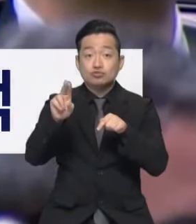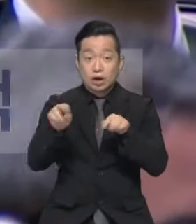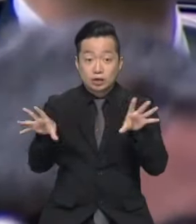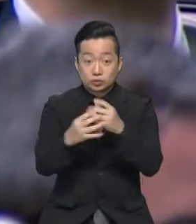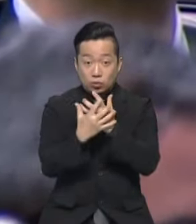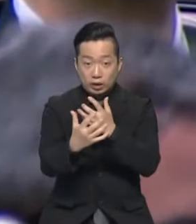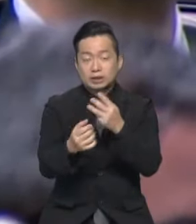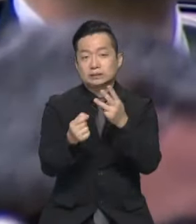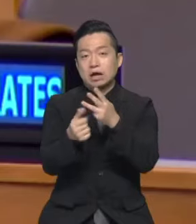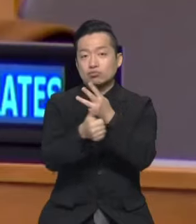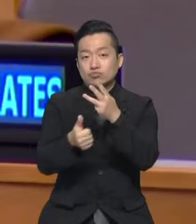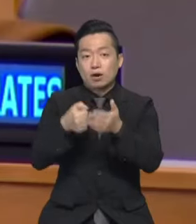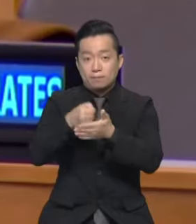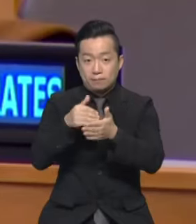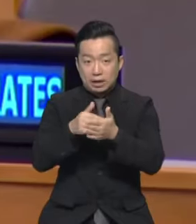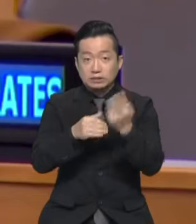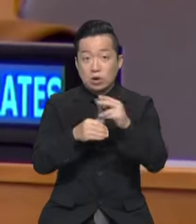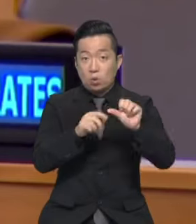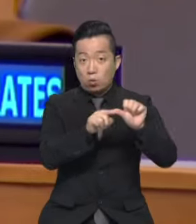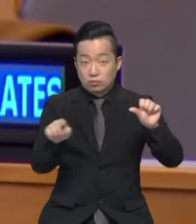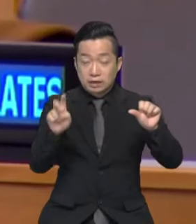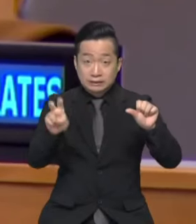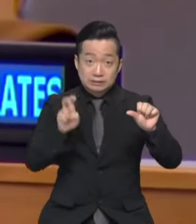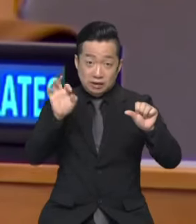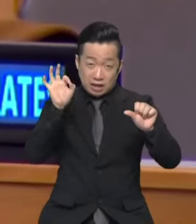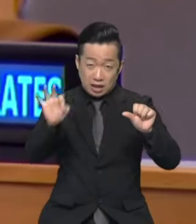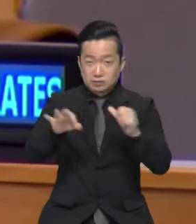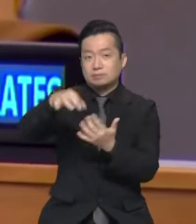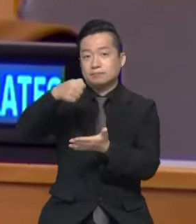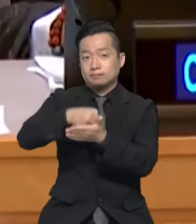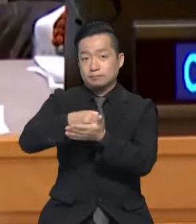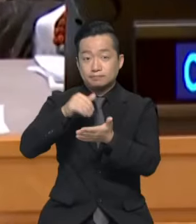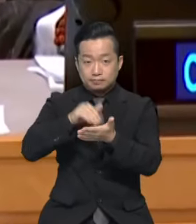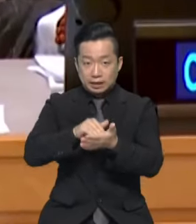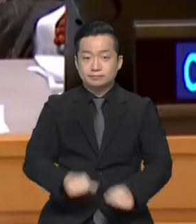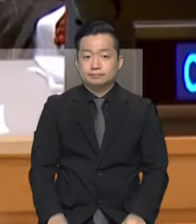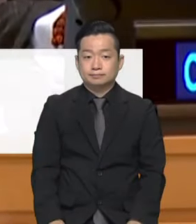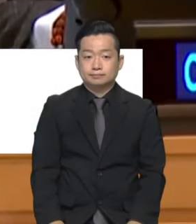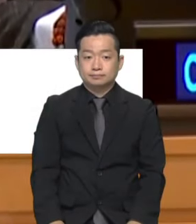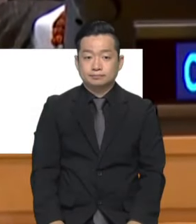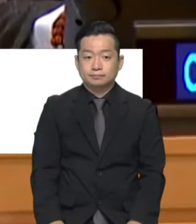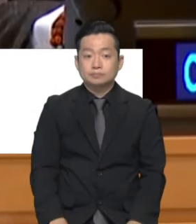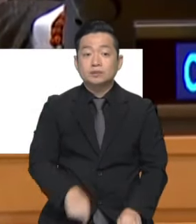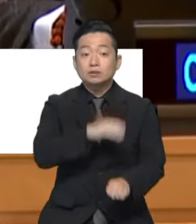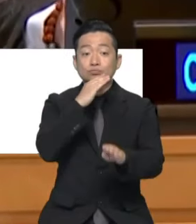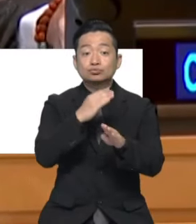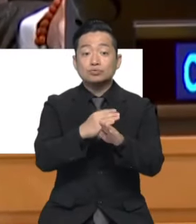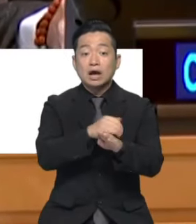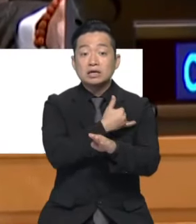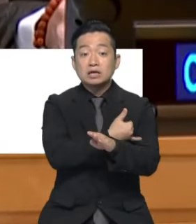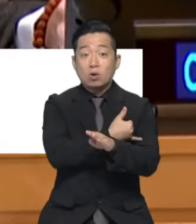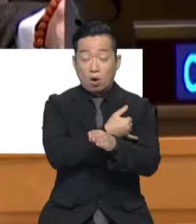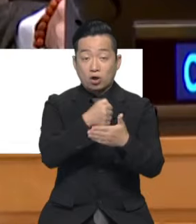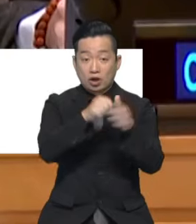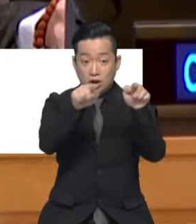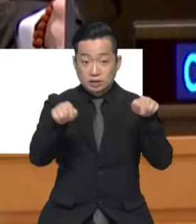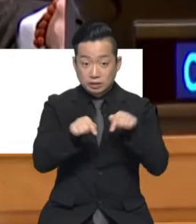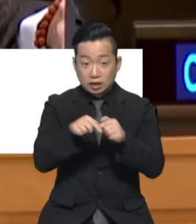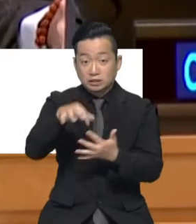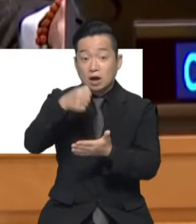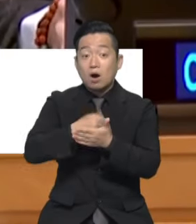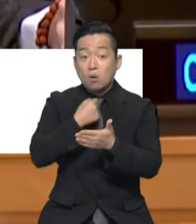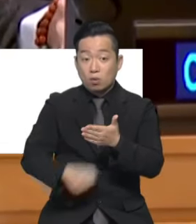채택됐습니다. 2005년부터 20년 연속 채택된 겁니다. May I take it that the committee wishes